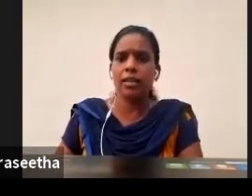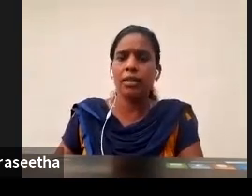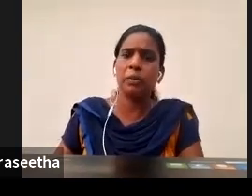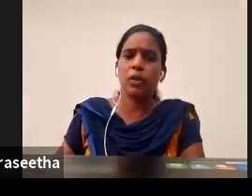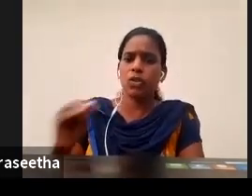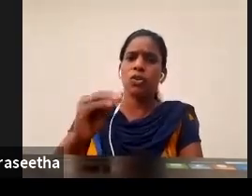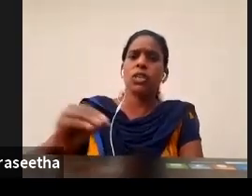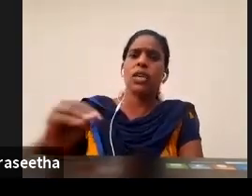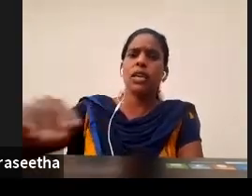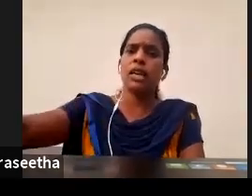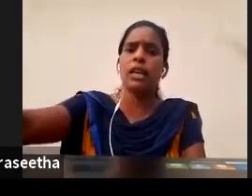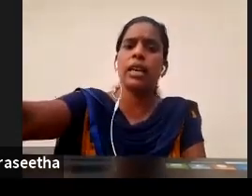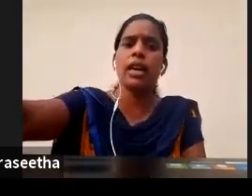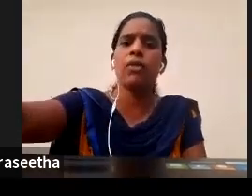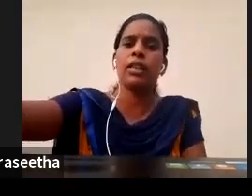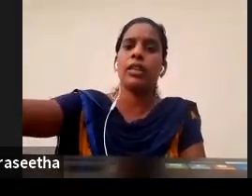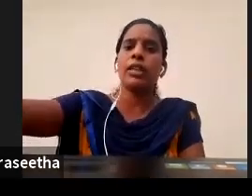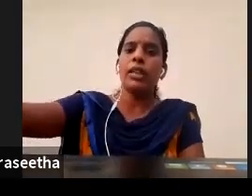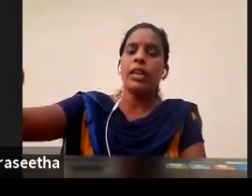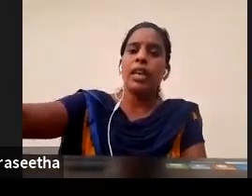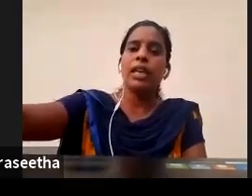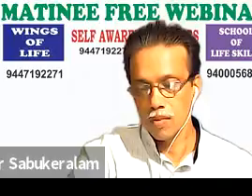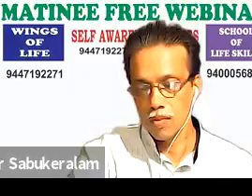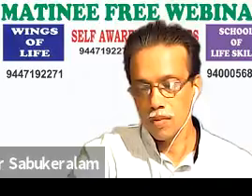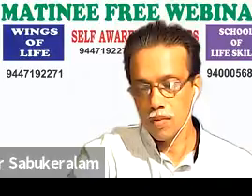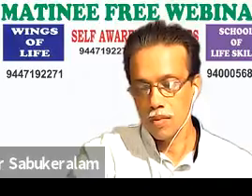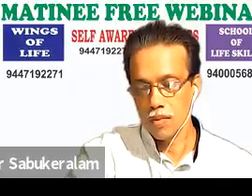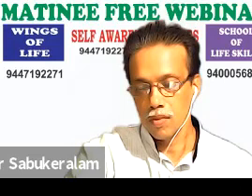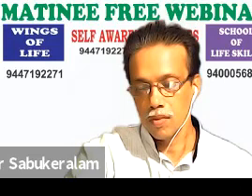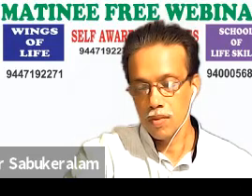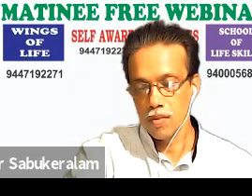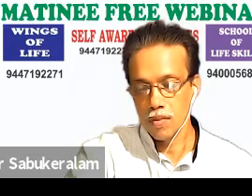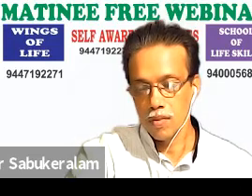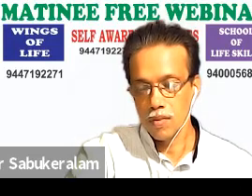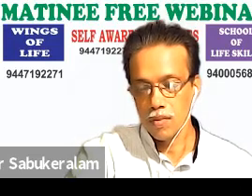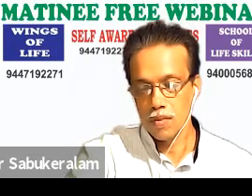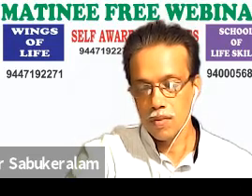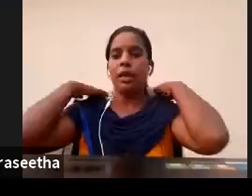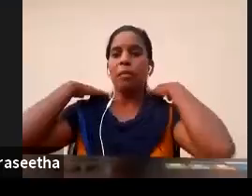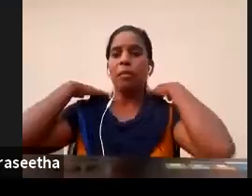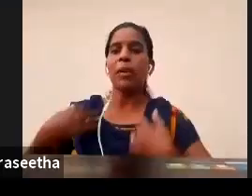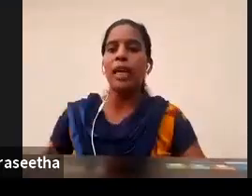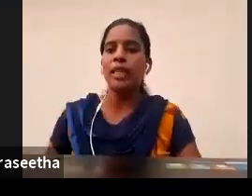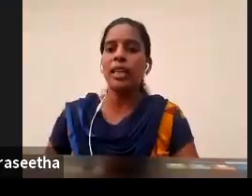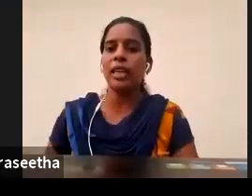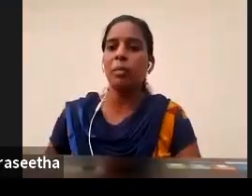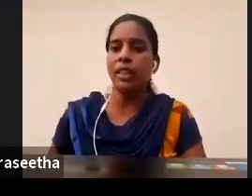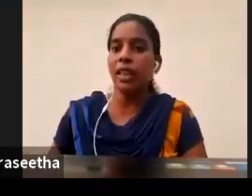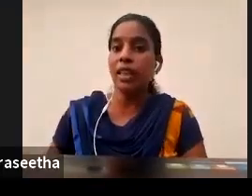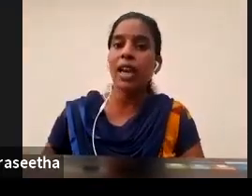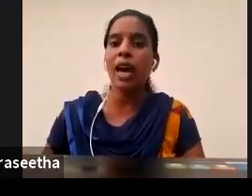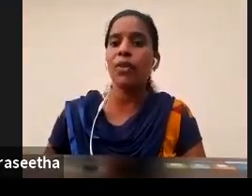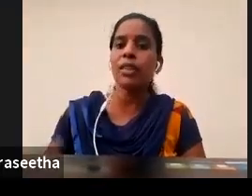അങ്ങനെയൊക്കെയാണ് കുറച്ച് കുറച്ച് കാര്യങ്ങൾ അങ്ങനെയൊക്കെയാണ് വരുന്നത് ഏതായാലും നമുക്ക് അത്യാവശ്യ ഘട്ടത്തിൽ നമുക്ക് പറയാൻ